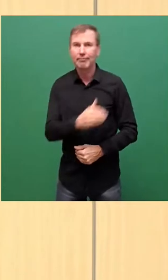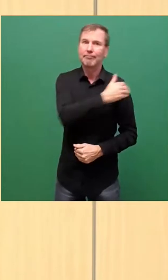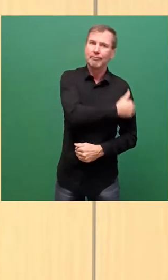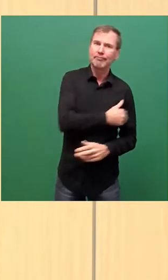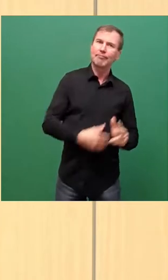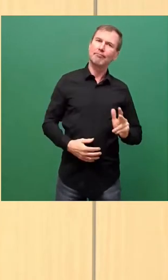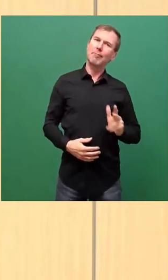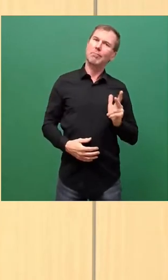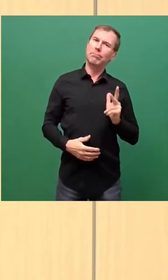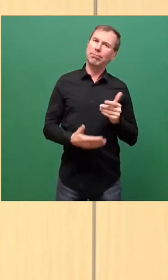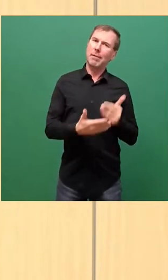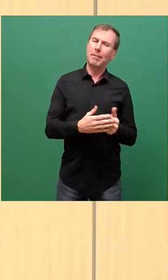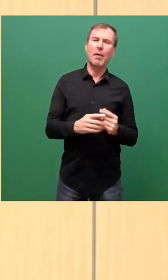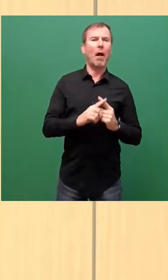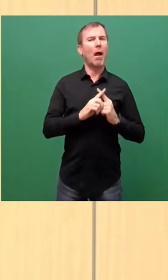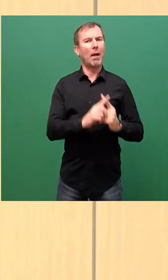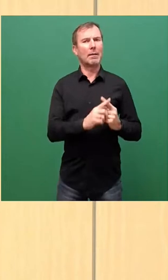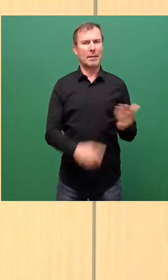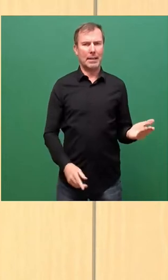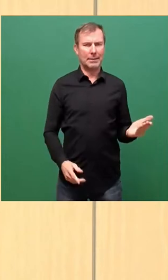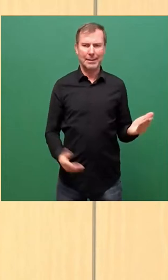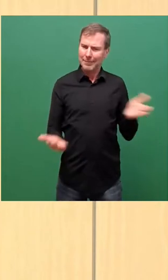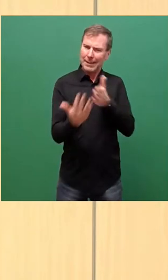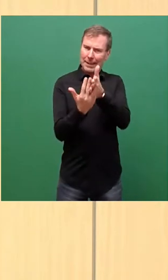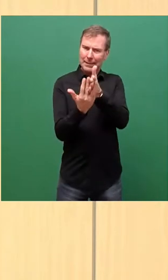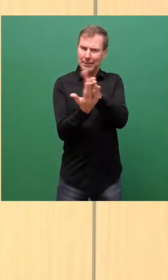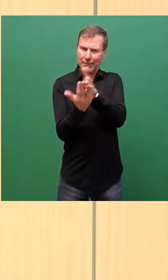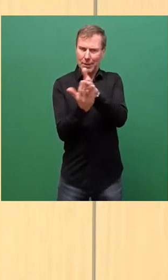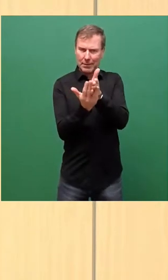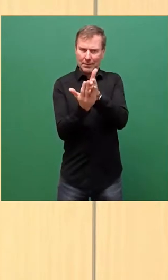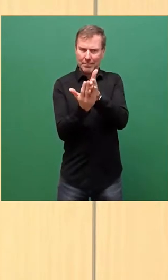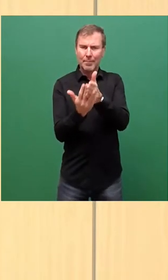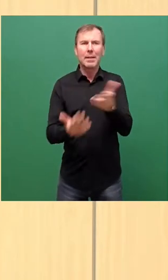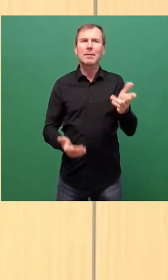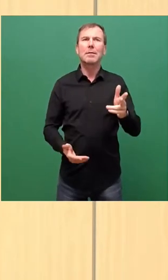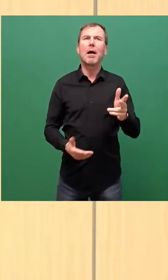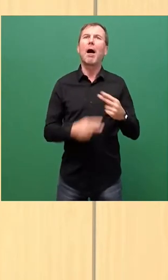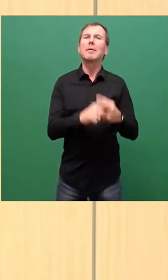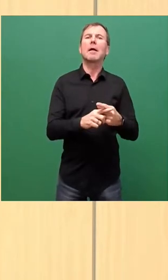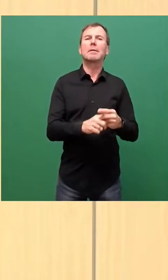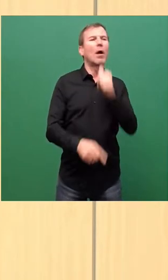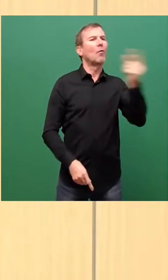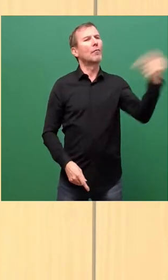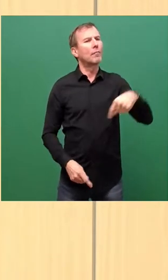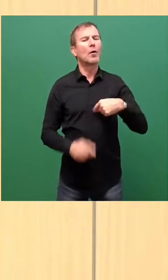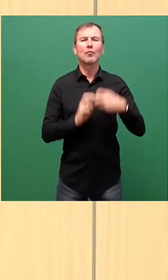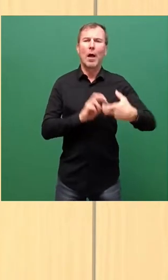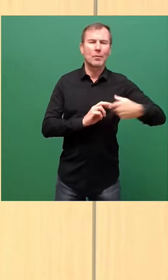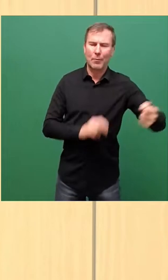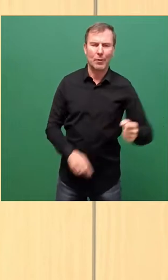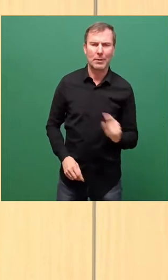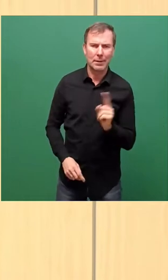Angebot Taxi auf der anderen Seite. Es ist nicht ganz so komfortabel wie Taxi, also man wird nicht von Tür zu Tür